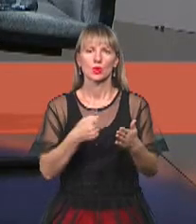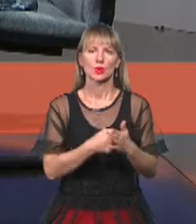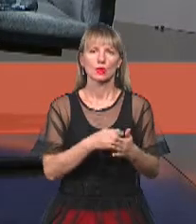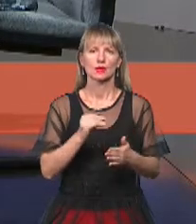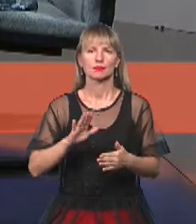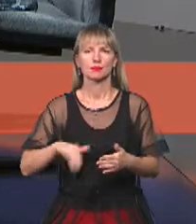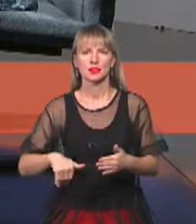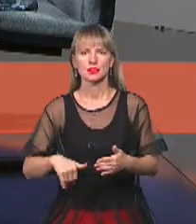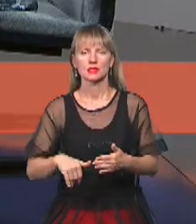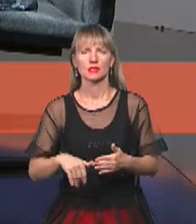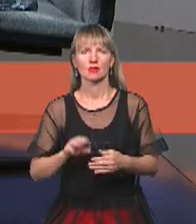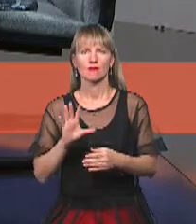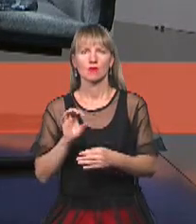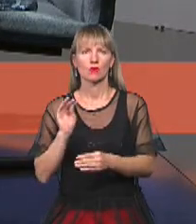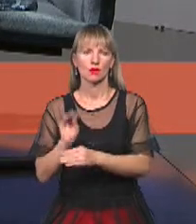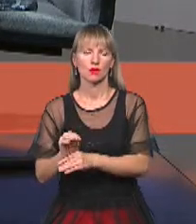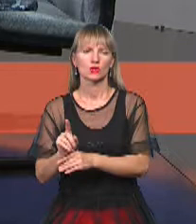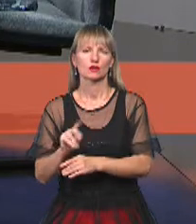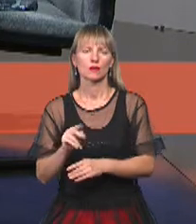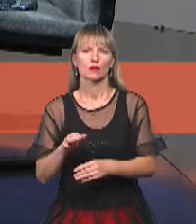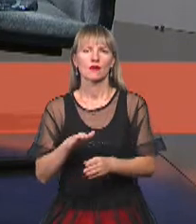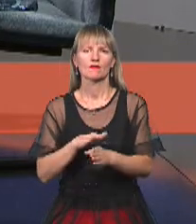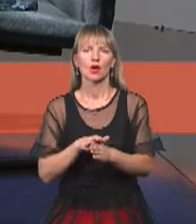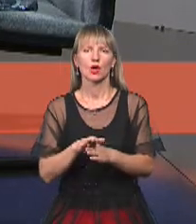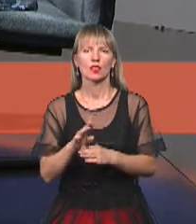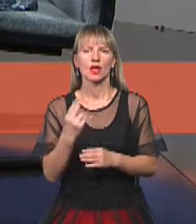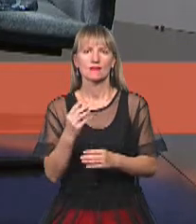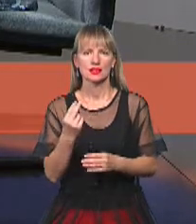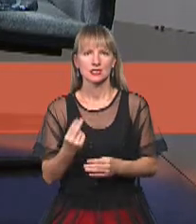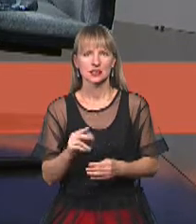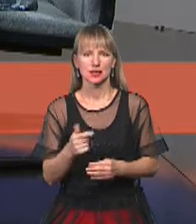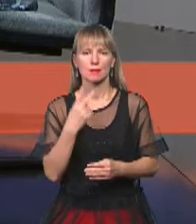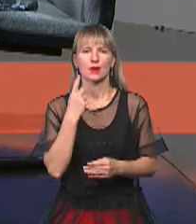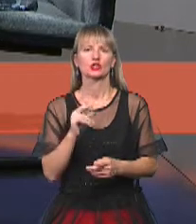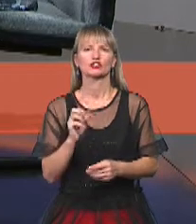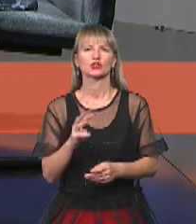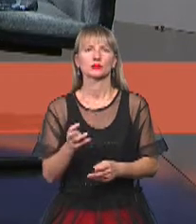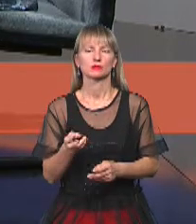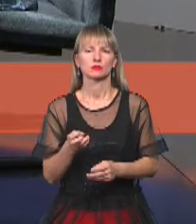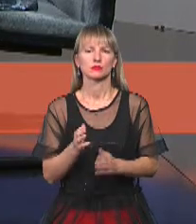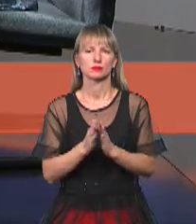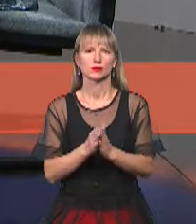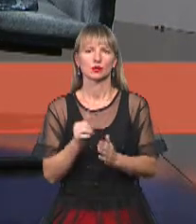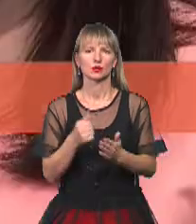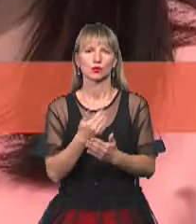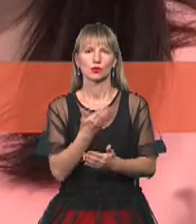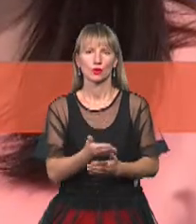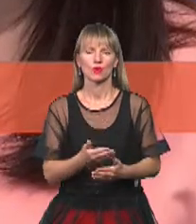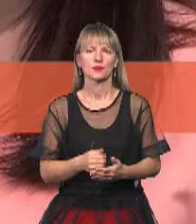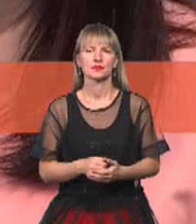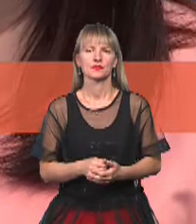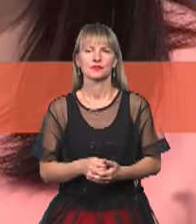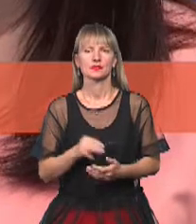щоб безпосередньо виконавець бачив, з чим звернулися до нього.